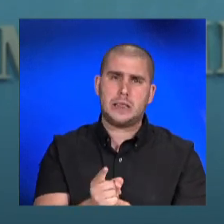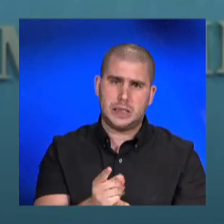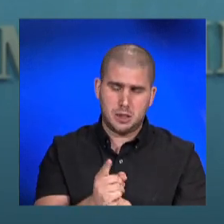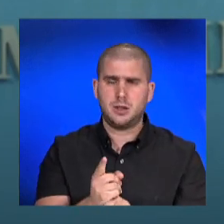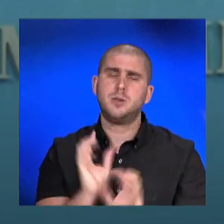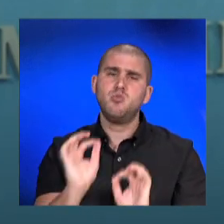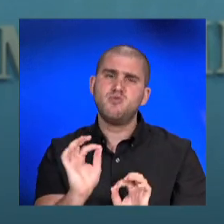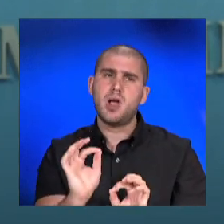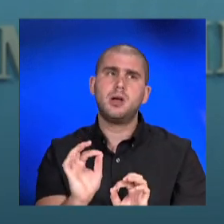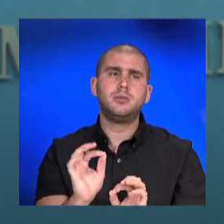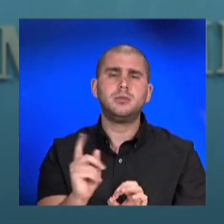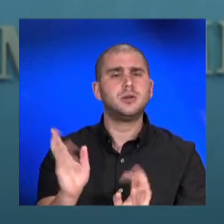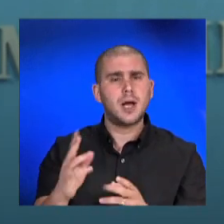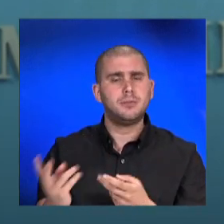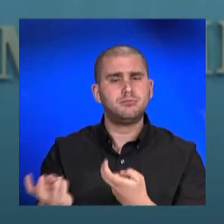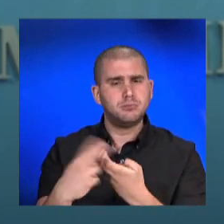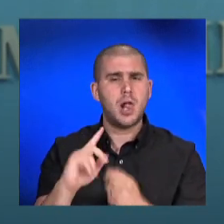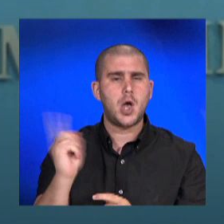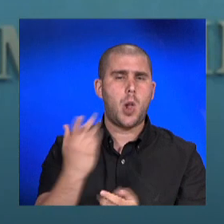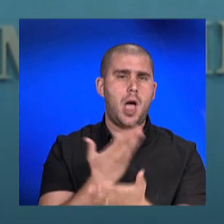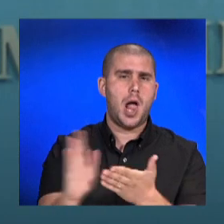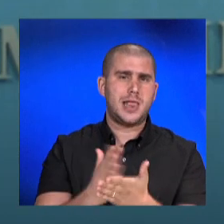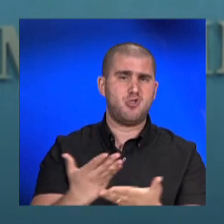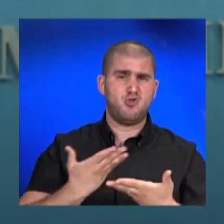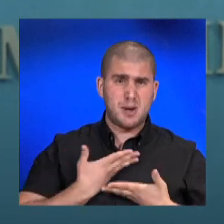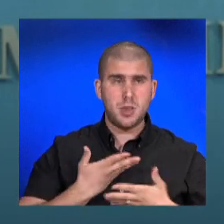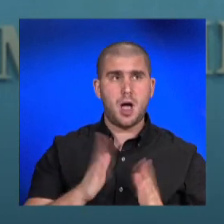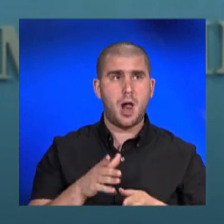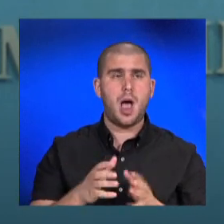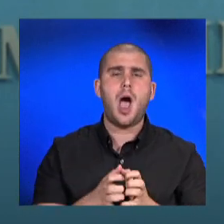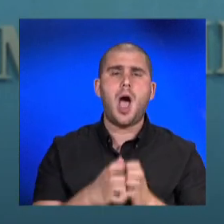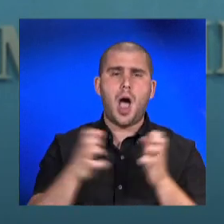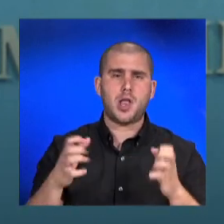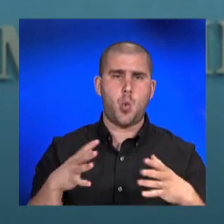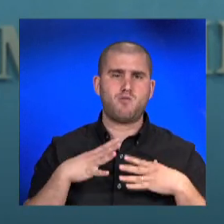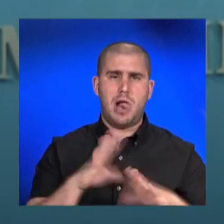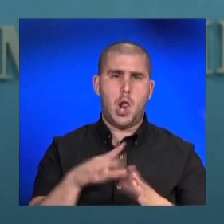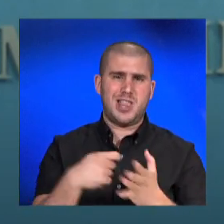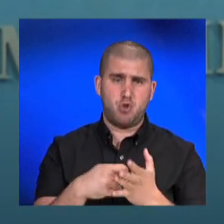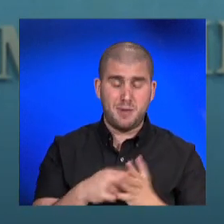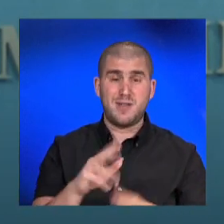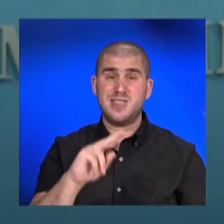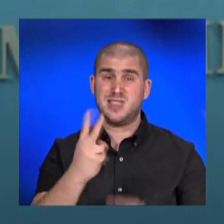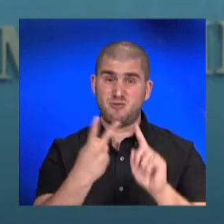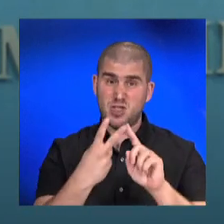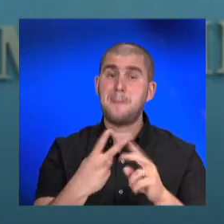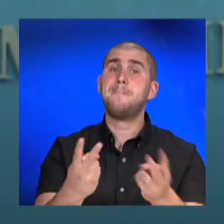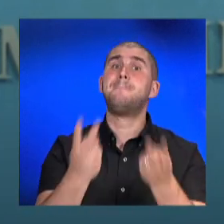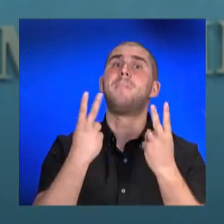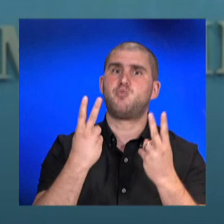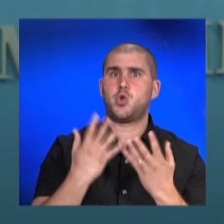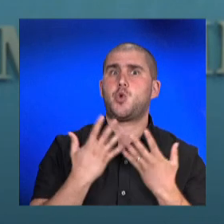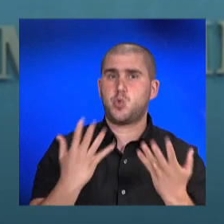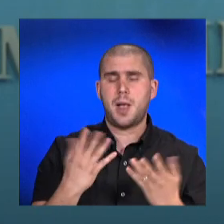גם לכלל ההחלטה שקיבלנו על הארכת החל"ת. הדבר השני שגם כן יש לו משמעות רבה לגבי הציבורים